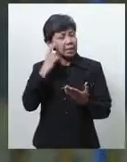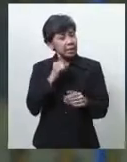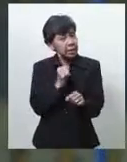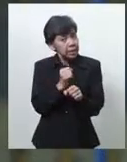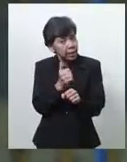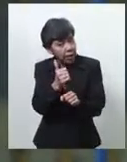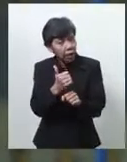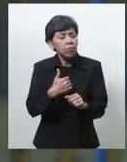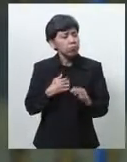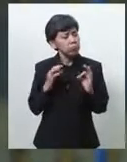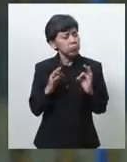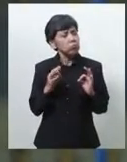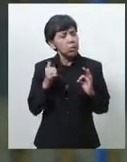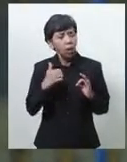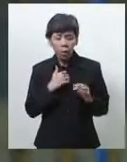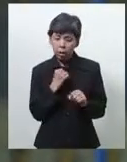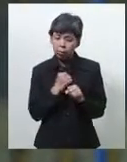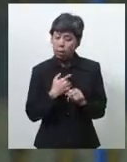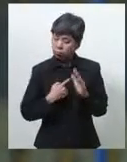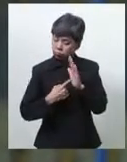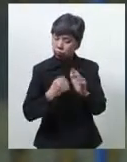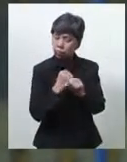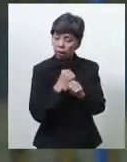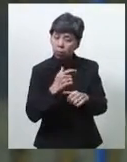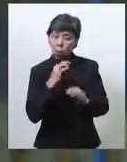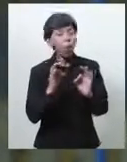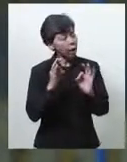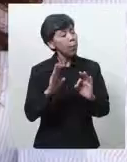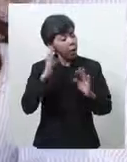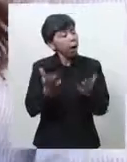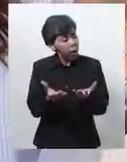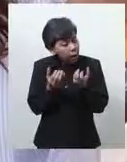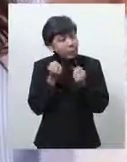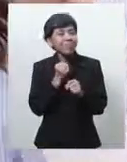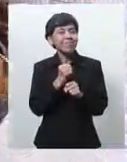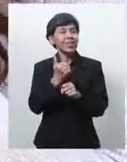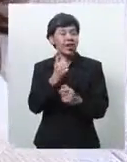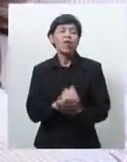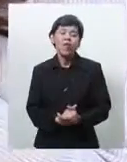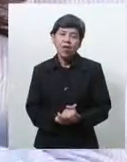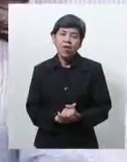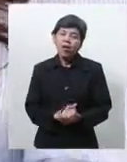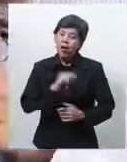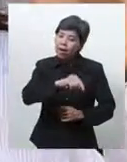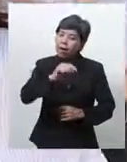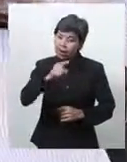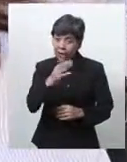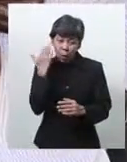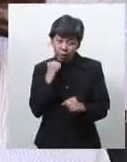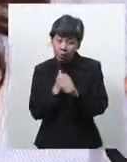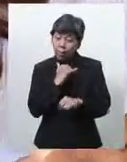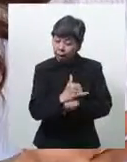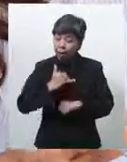เขาก็โอเคนะถ้าทำได้แบบมีคุณสมบัติประมาณนี้ครับเขาก็รับเราได้ จากหลายๆที่ที่เราทำมาในหน่วยง